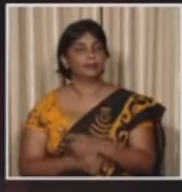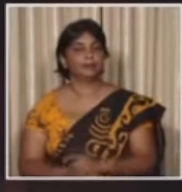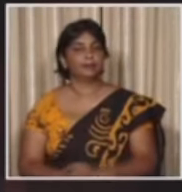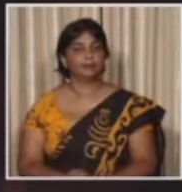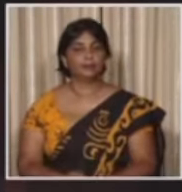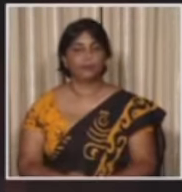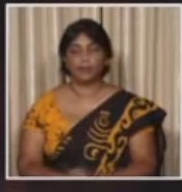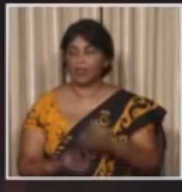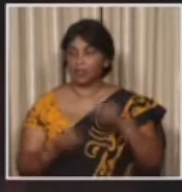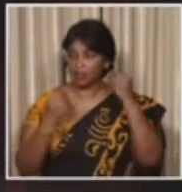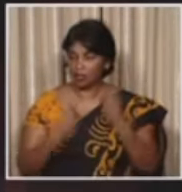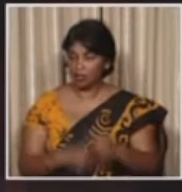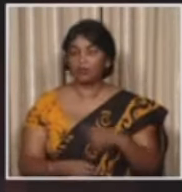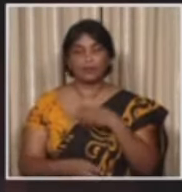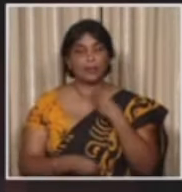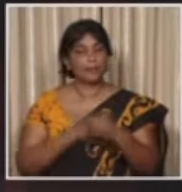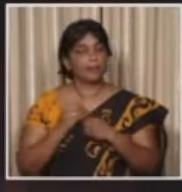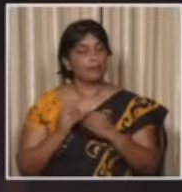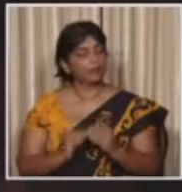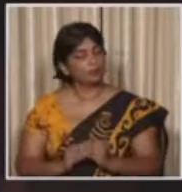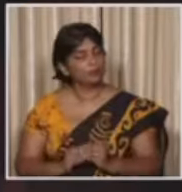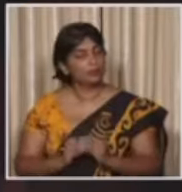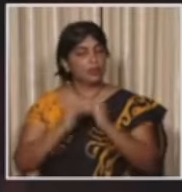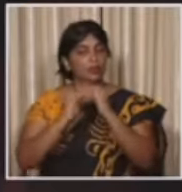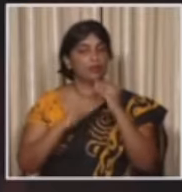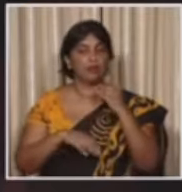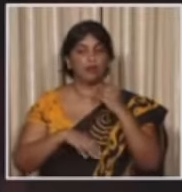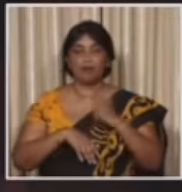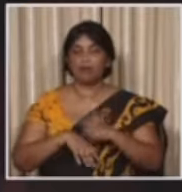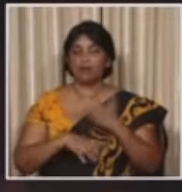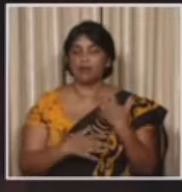අවස්ථාවක්, කඩාවැටුණු ව්‍යාපාර නැගී සිටවන්නට අවස්ථාවක්